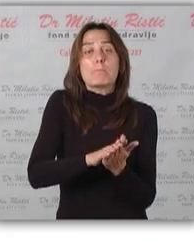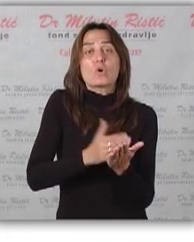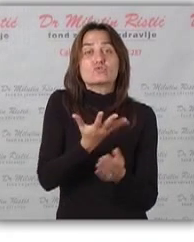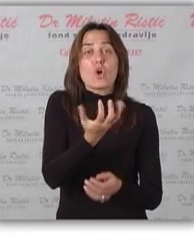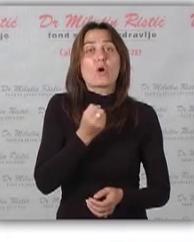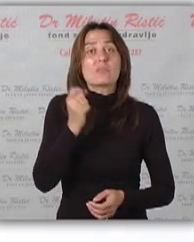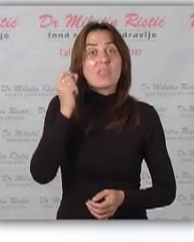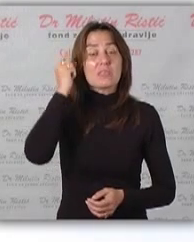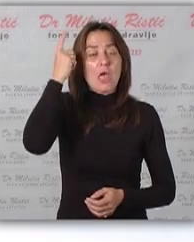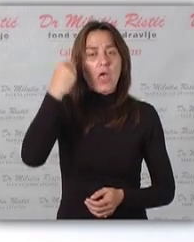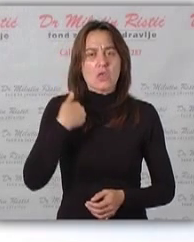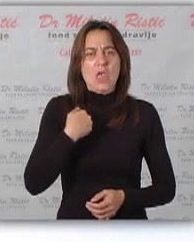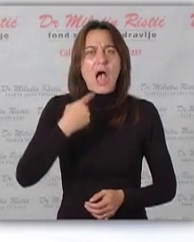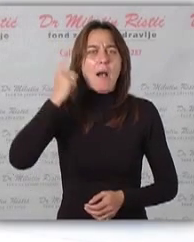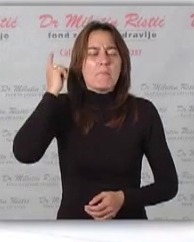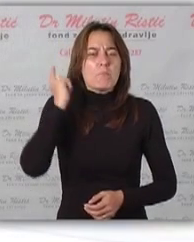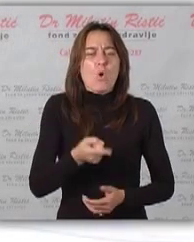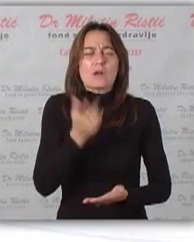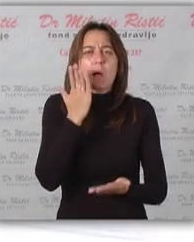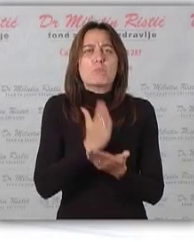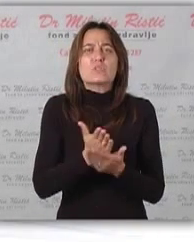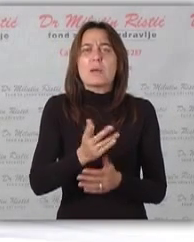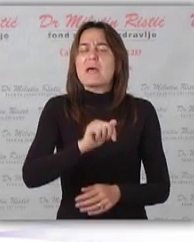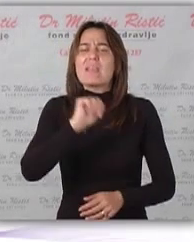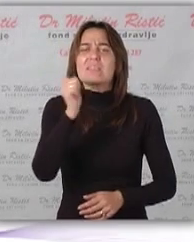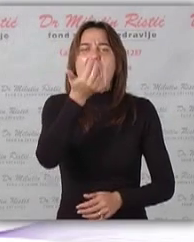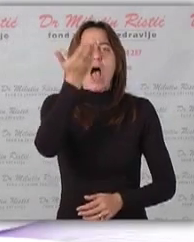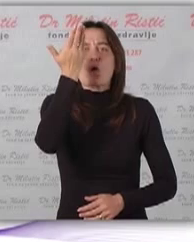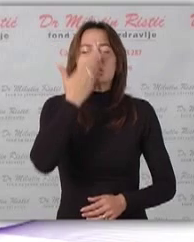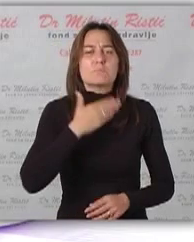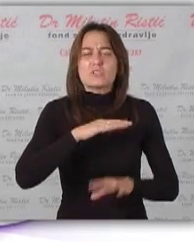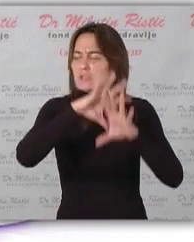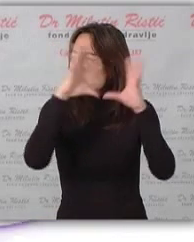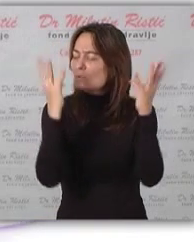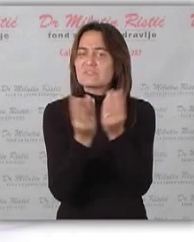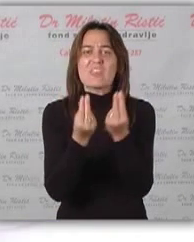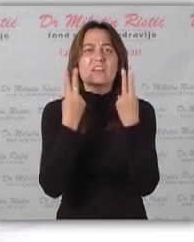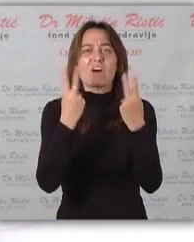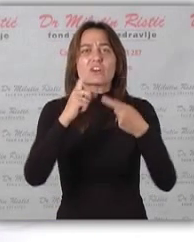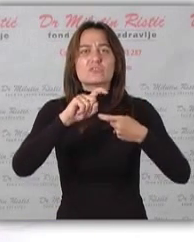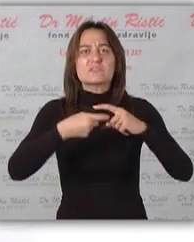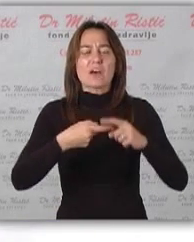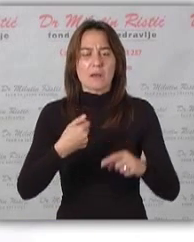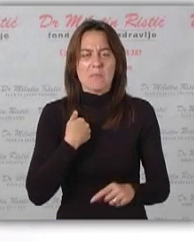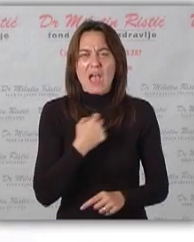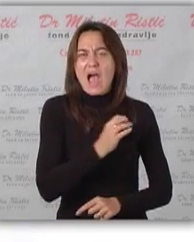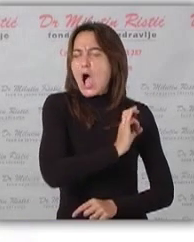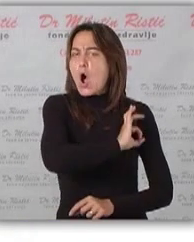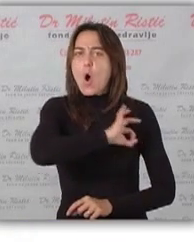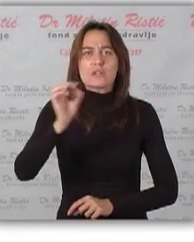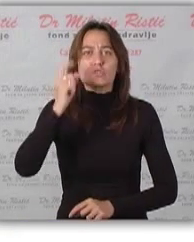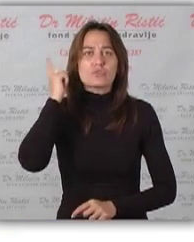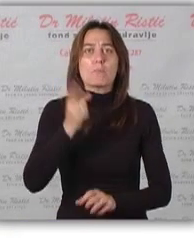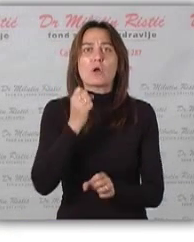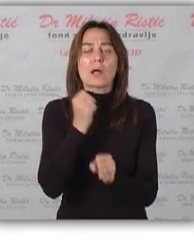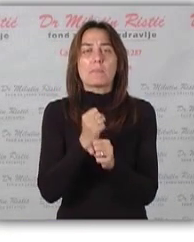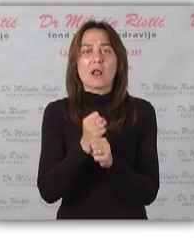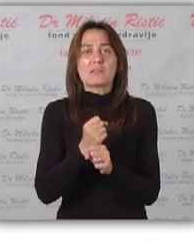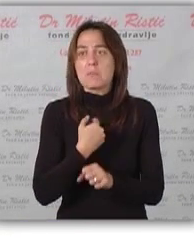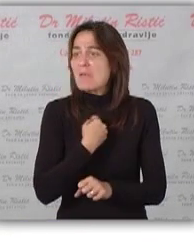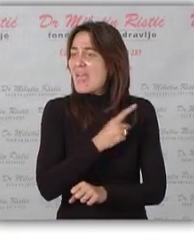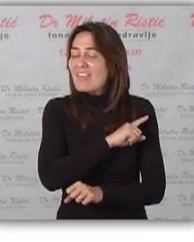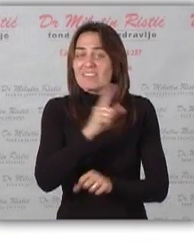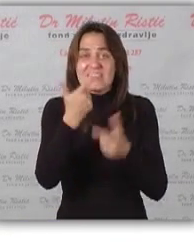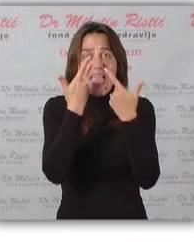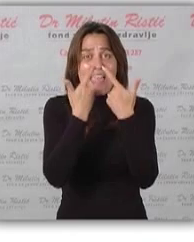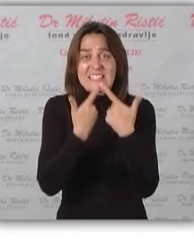od ideje da mora biti uspešno u svim važnim stvarima, odnosno da mora obavljati sve važne stvari savršeno,